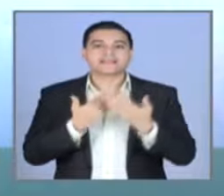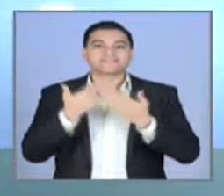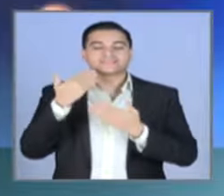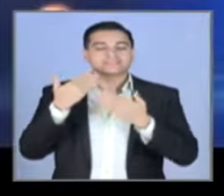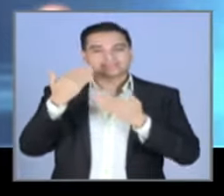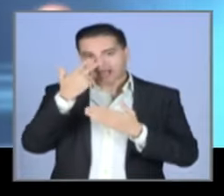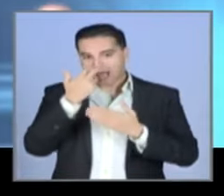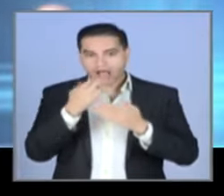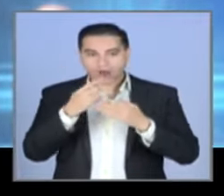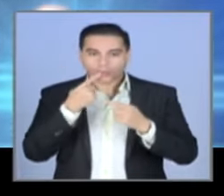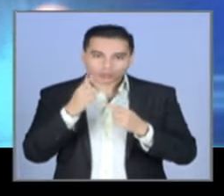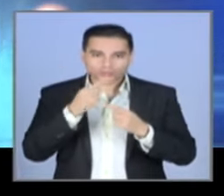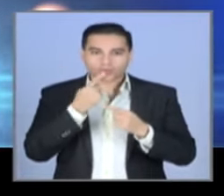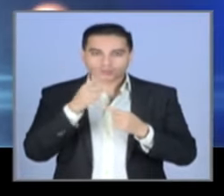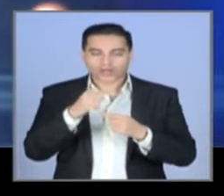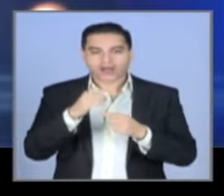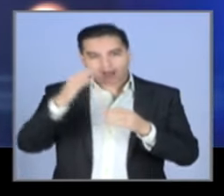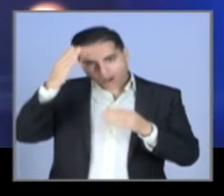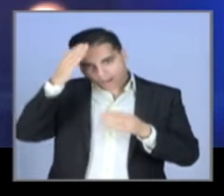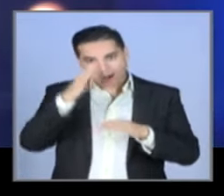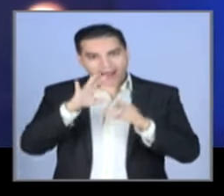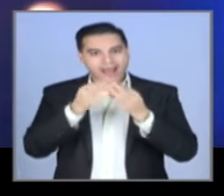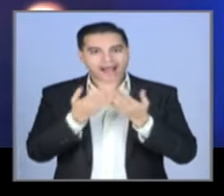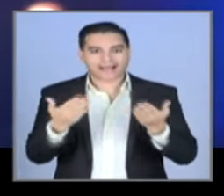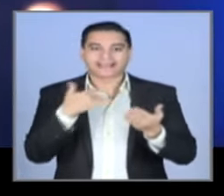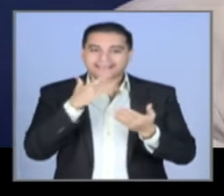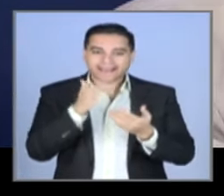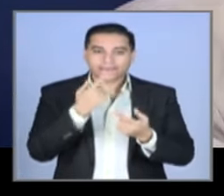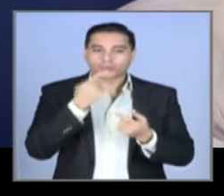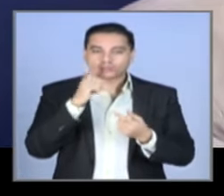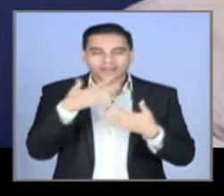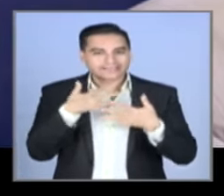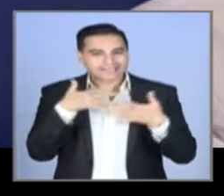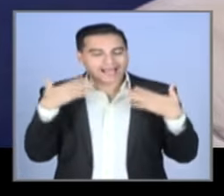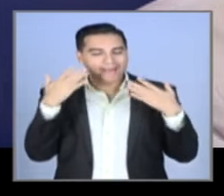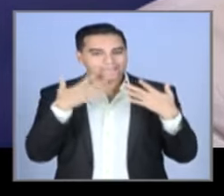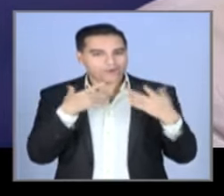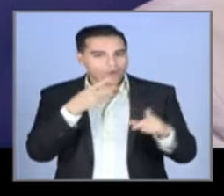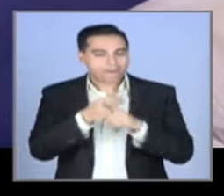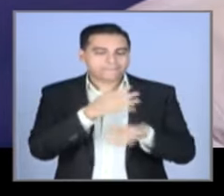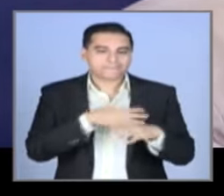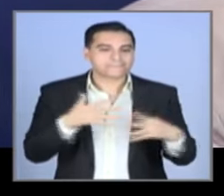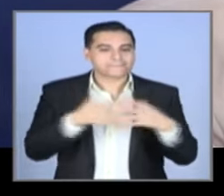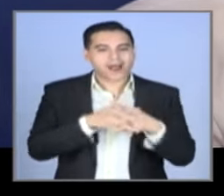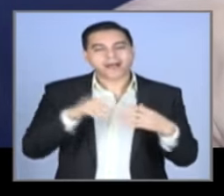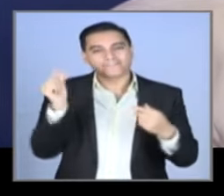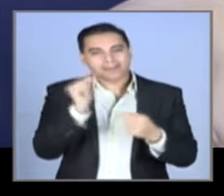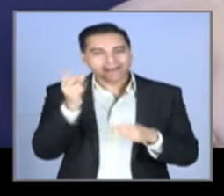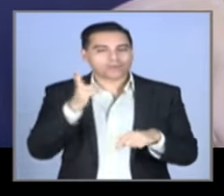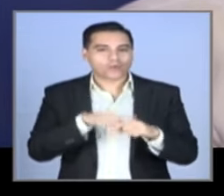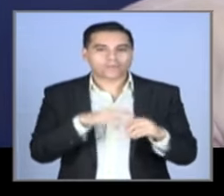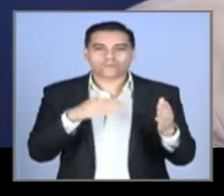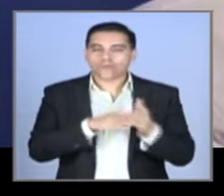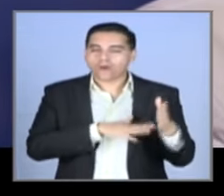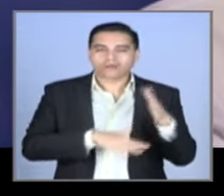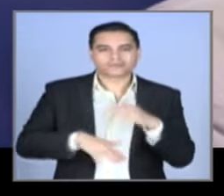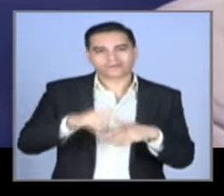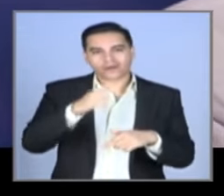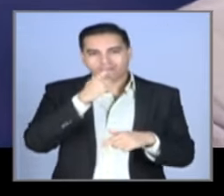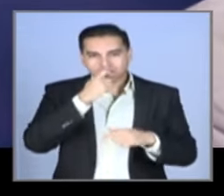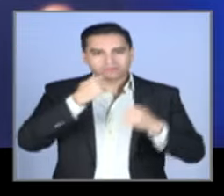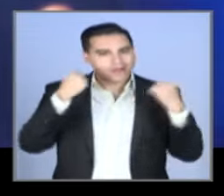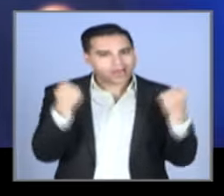عائلات. العباقرة بالنسبة لنا سعادة دائمة كل سنة، وتجديد محبة مع المشاركين والبرنامج والإعداد والتصوير وكل